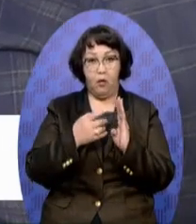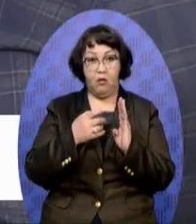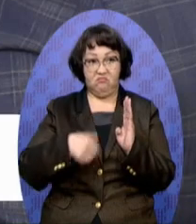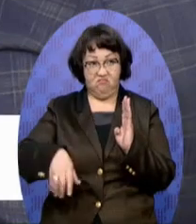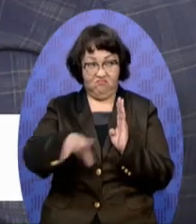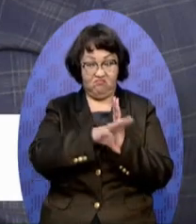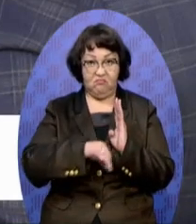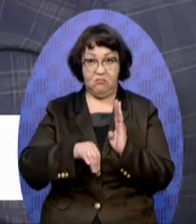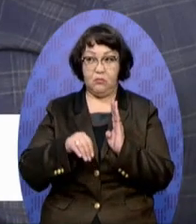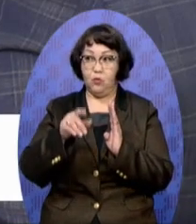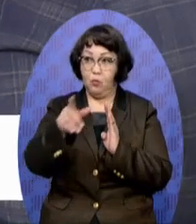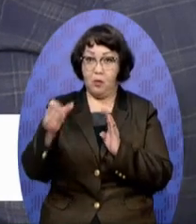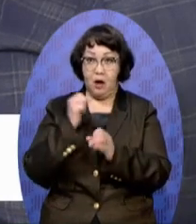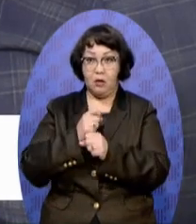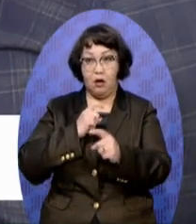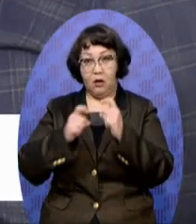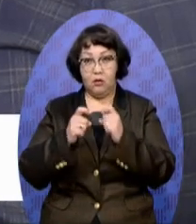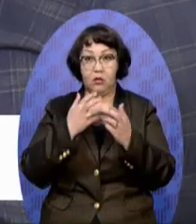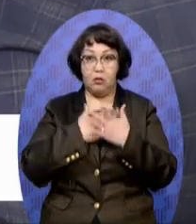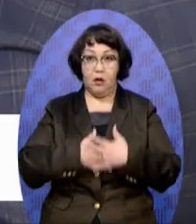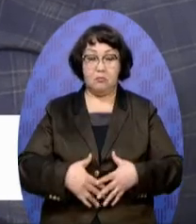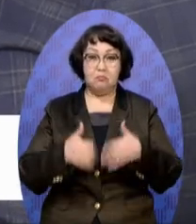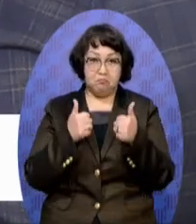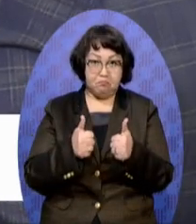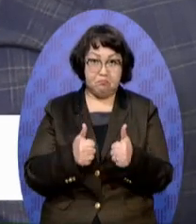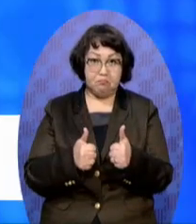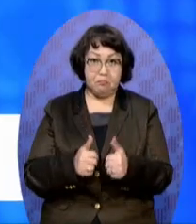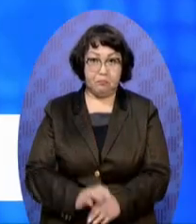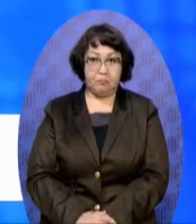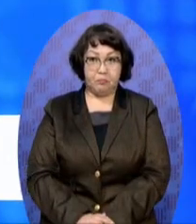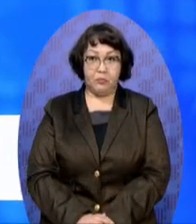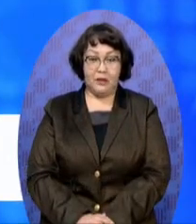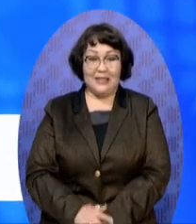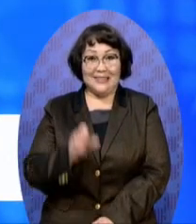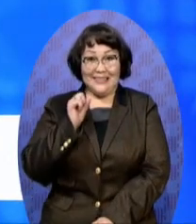ажилчч гэсэн энд ер нь тайван байгаа. За, дөнгөсөн үзэгч та бүхэнд